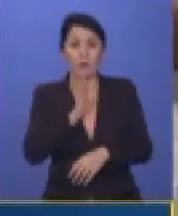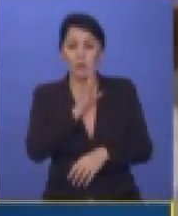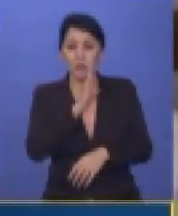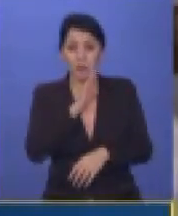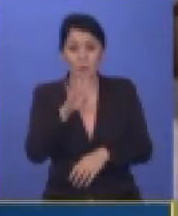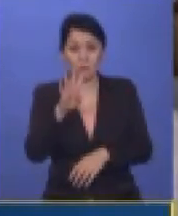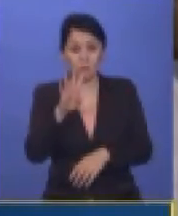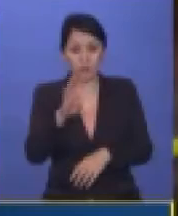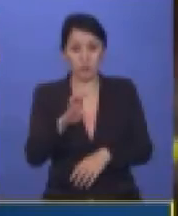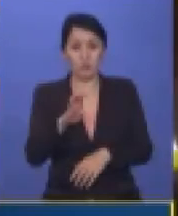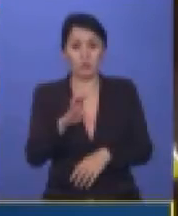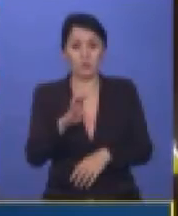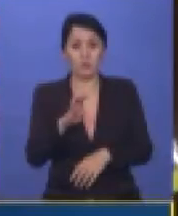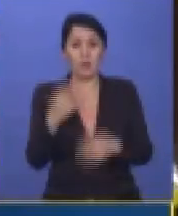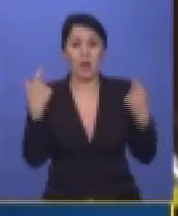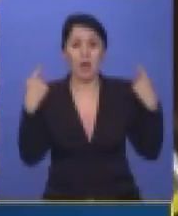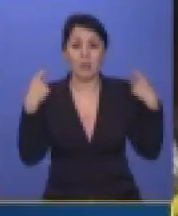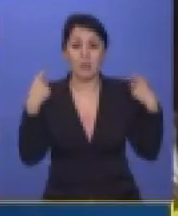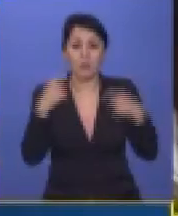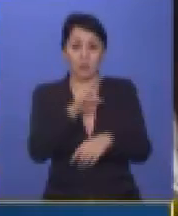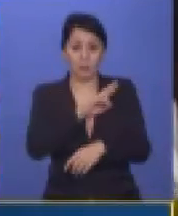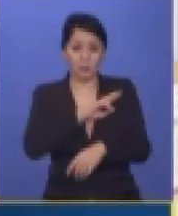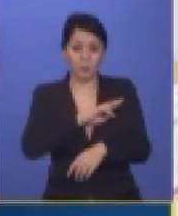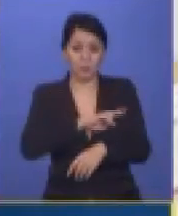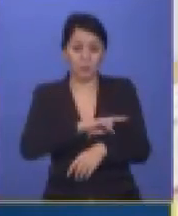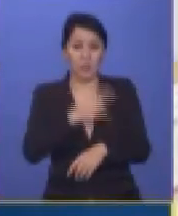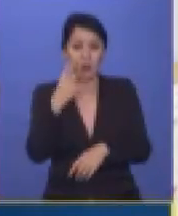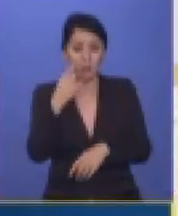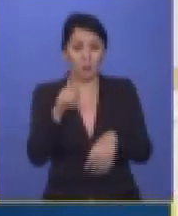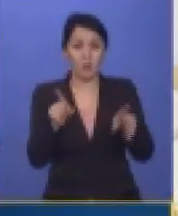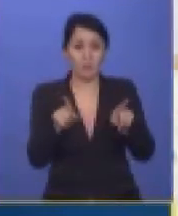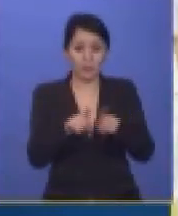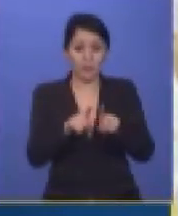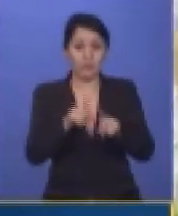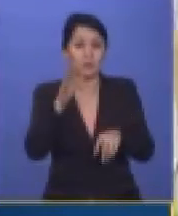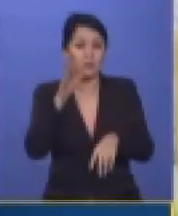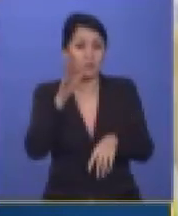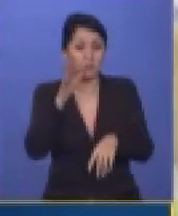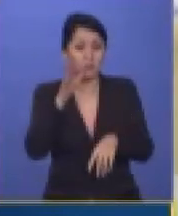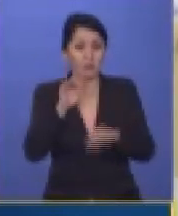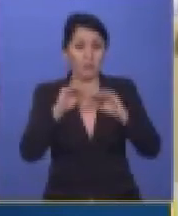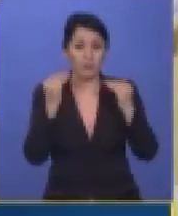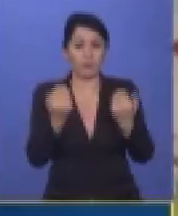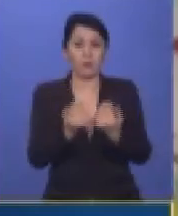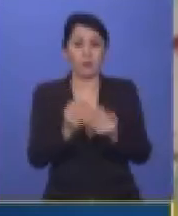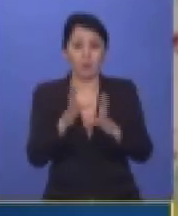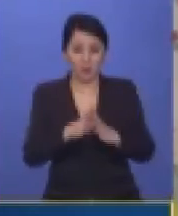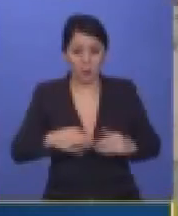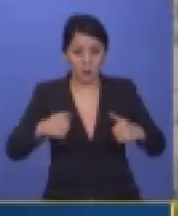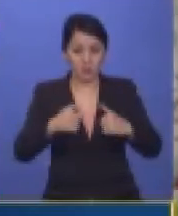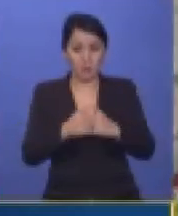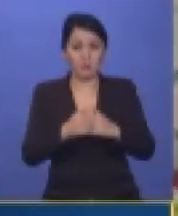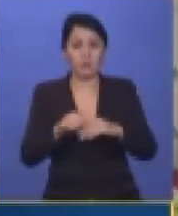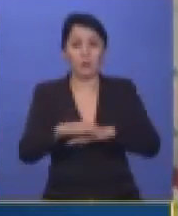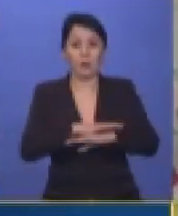около 400 – аттестованные сотрудницы. Работая наравне с мужчинами, они находят время не только для забот о домашнем очаге, но и